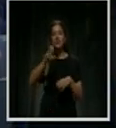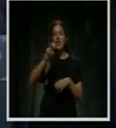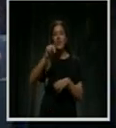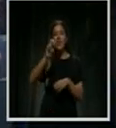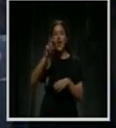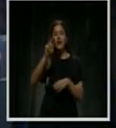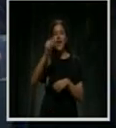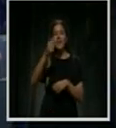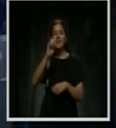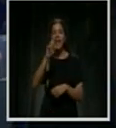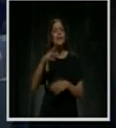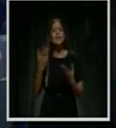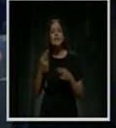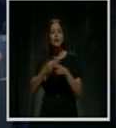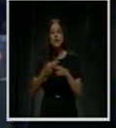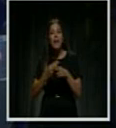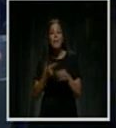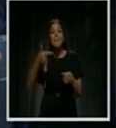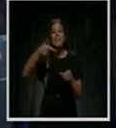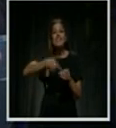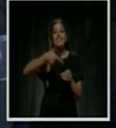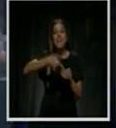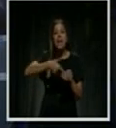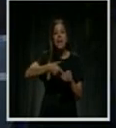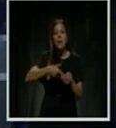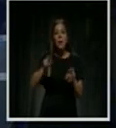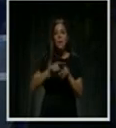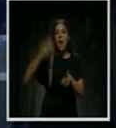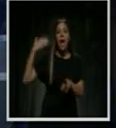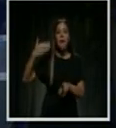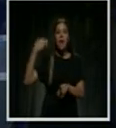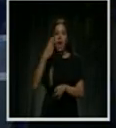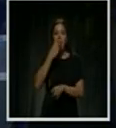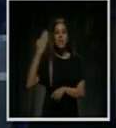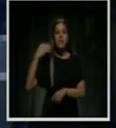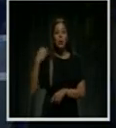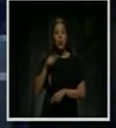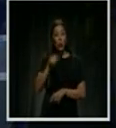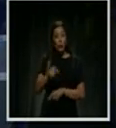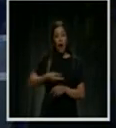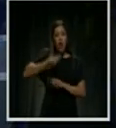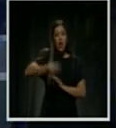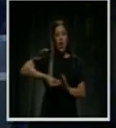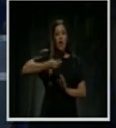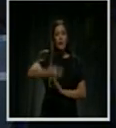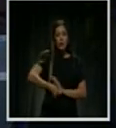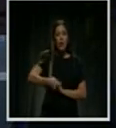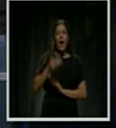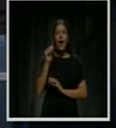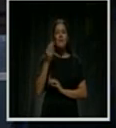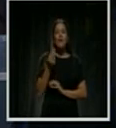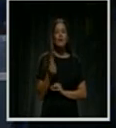l-pajjiż lura snin. U se jonfqu 37 miljun euro biex dal-generators jintużaw xahar u nofs. U tafu